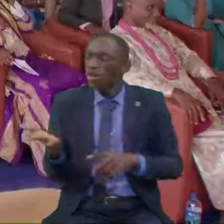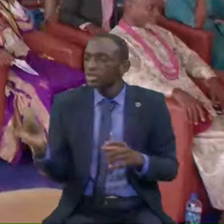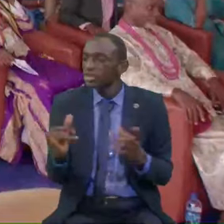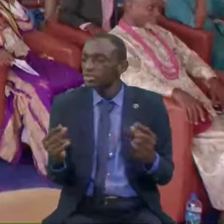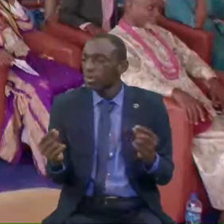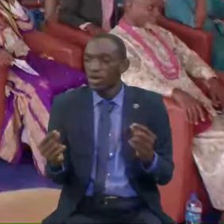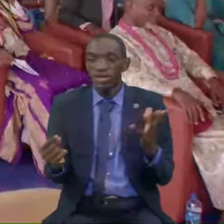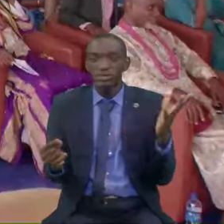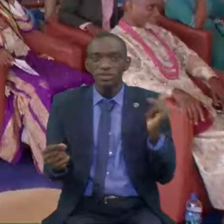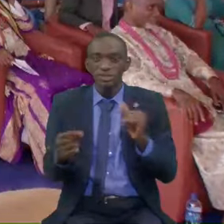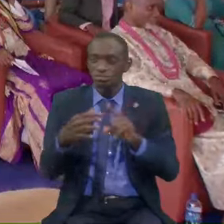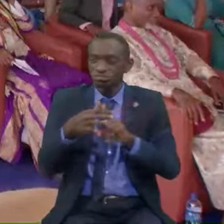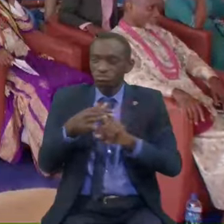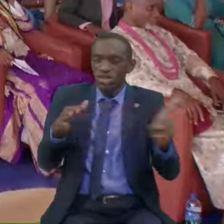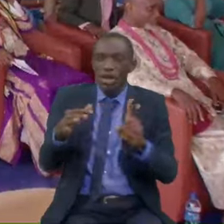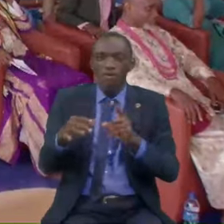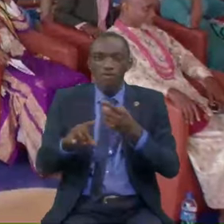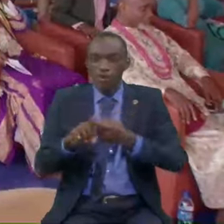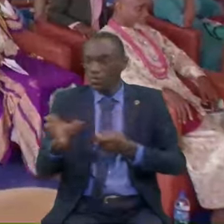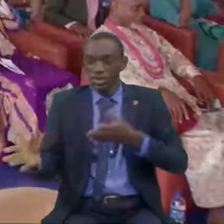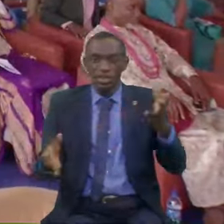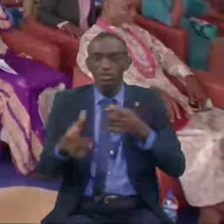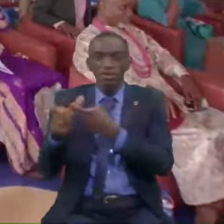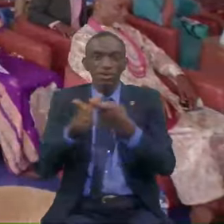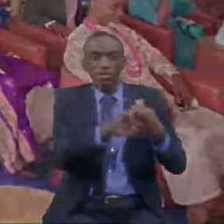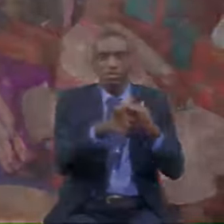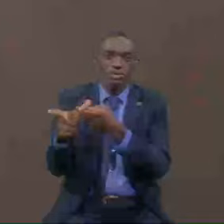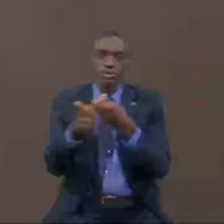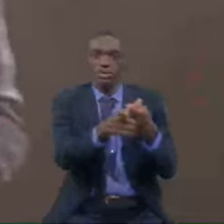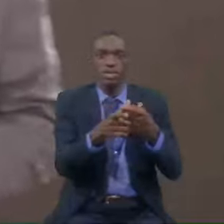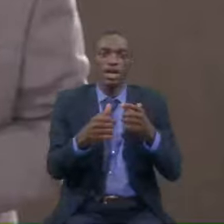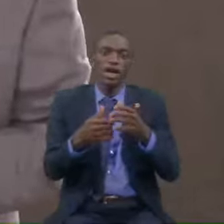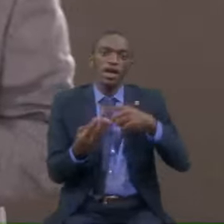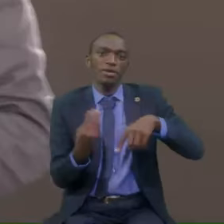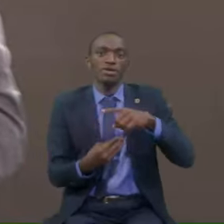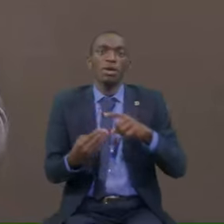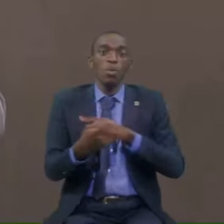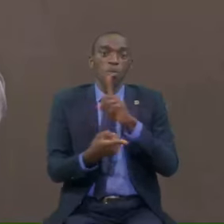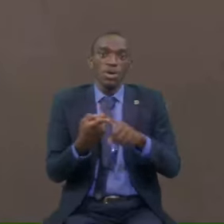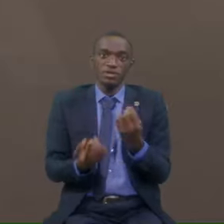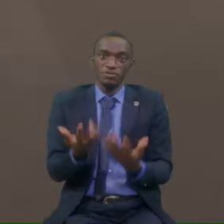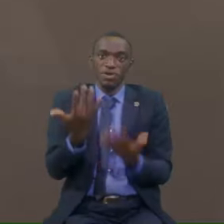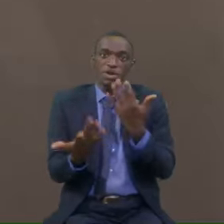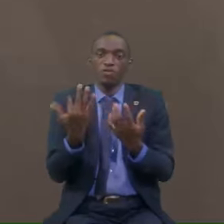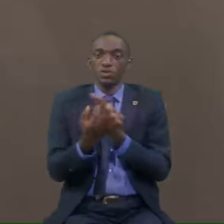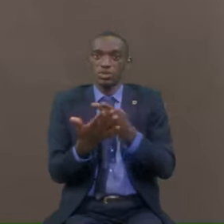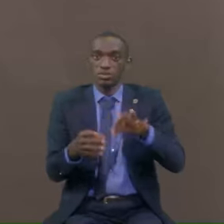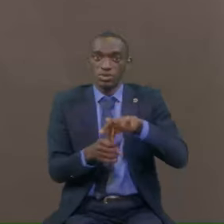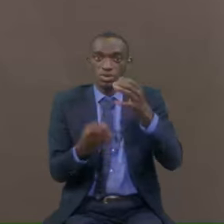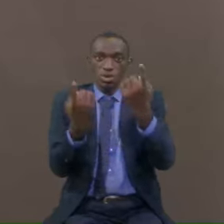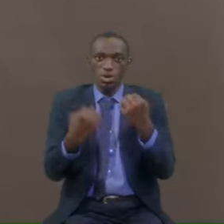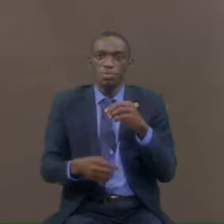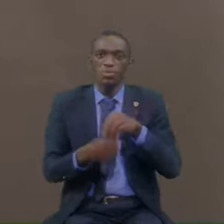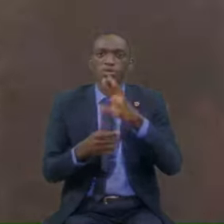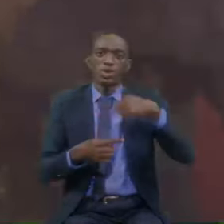Ils commencent à sortir. Ils sortent là, sortent d'ici, sortent de là. Ils fuient. Et quand le feu du Saint-Esprit vient dans ton cœur, toutes